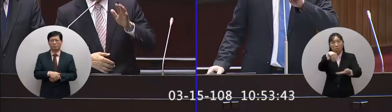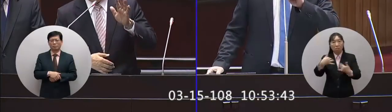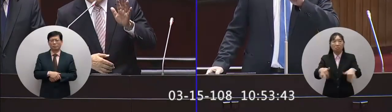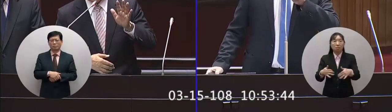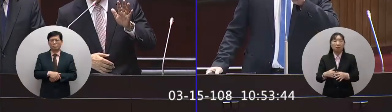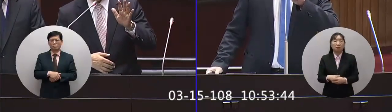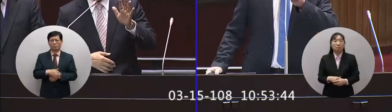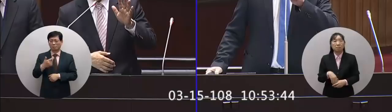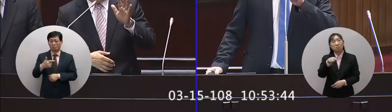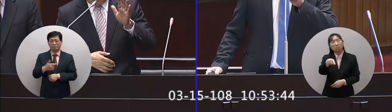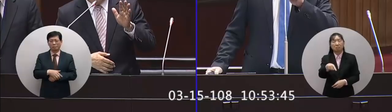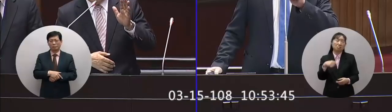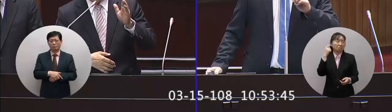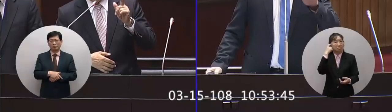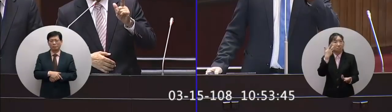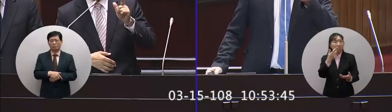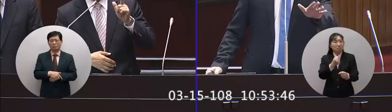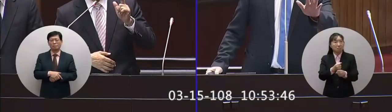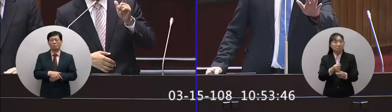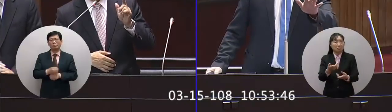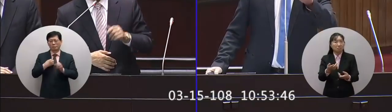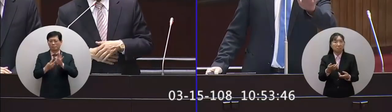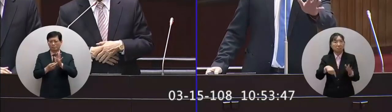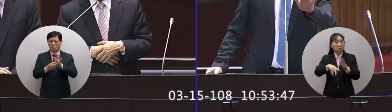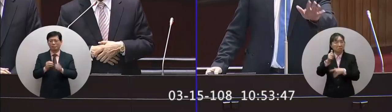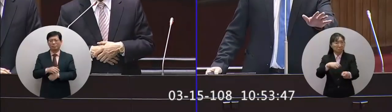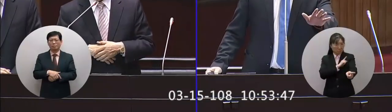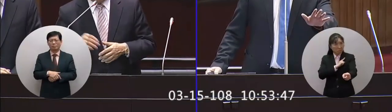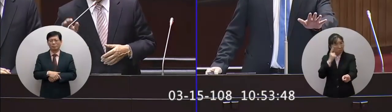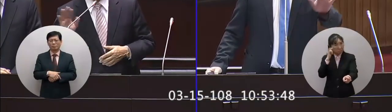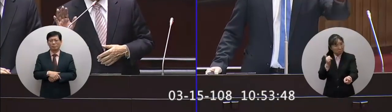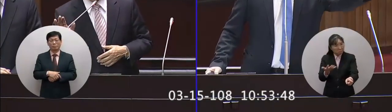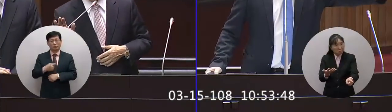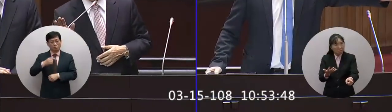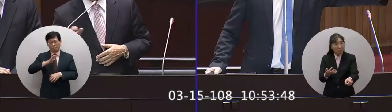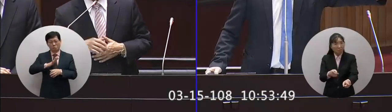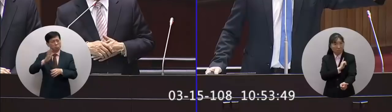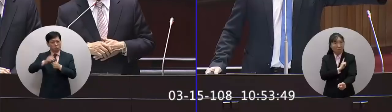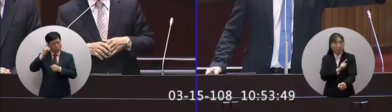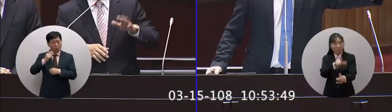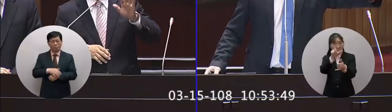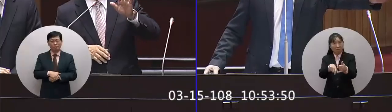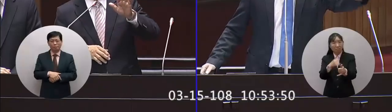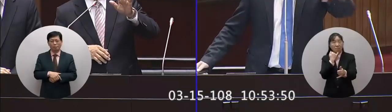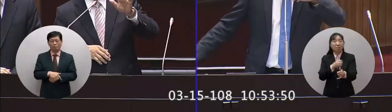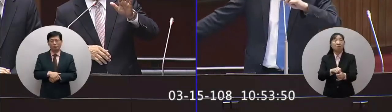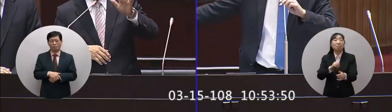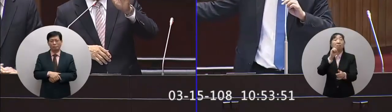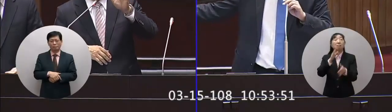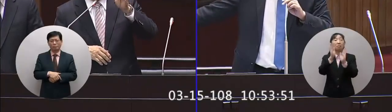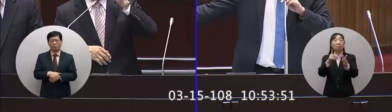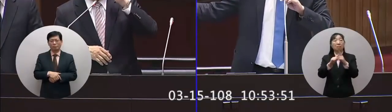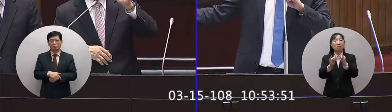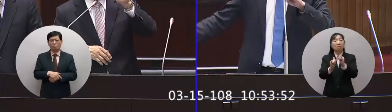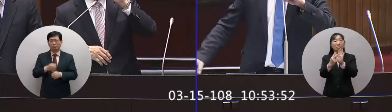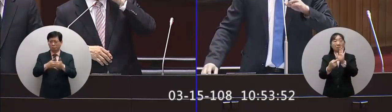来， 委员 这样子的态度哈。 委员是 院长，你满意或不满意？ 我不满意。 你自己可以跟社会说明。